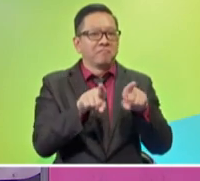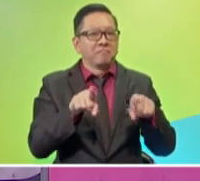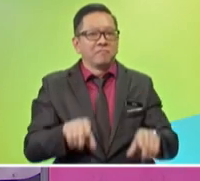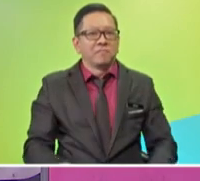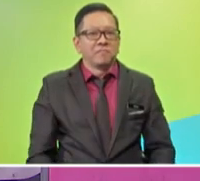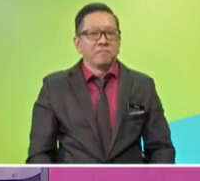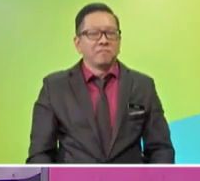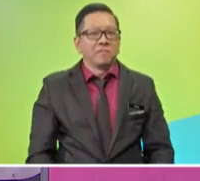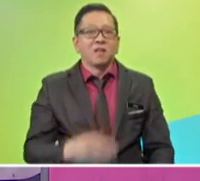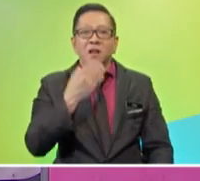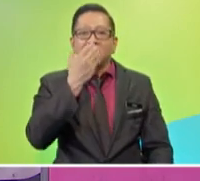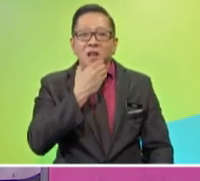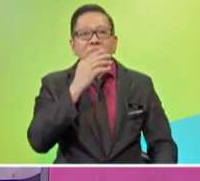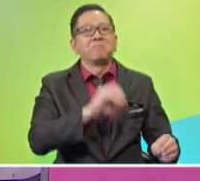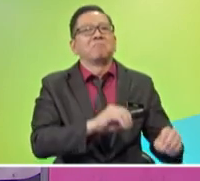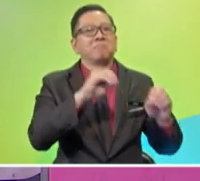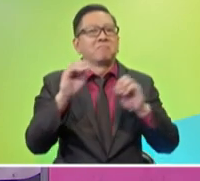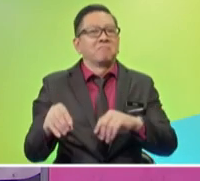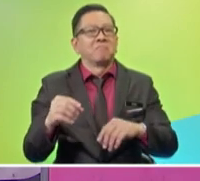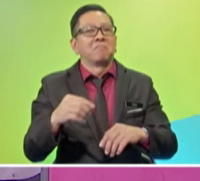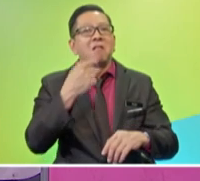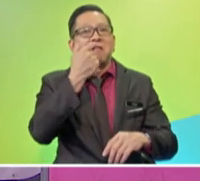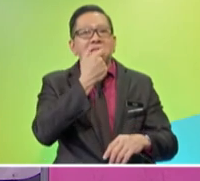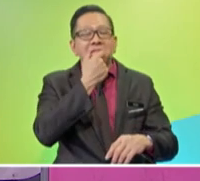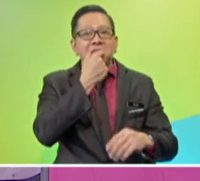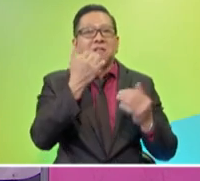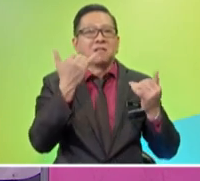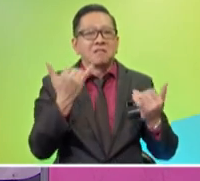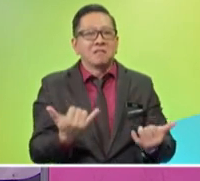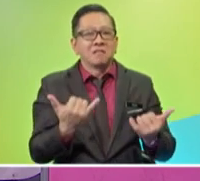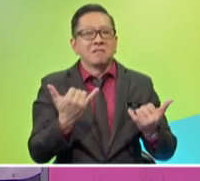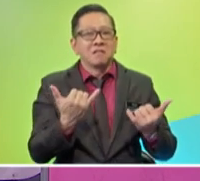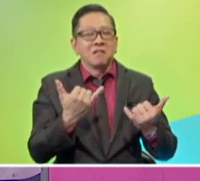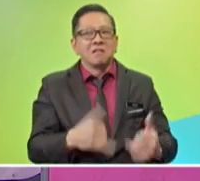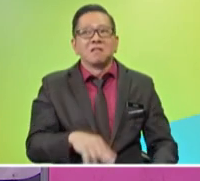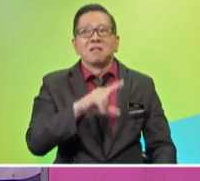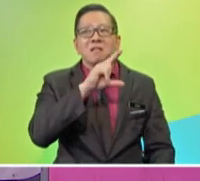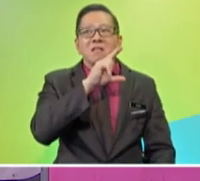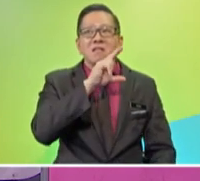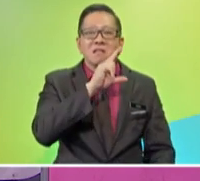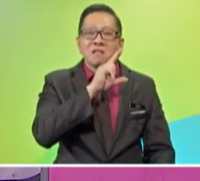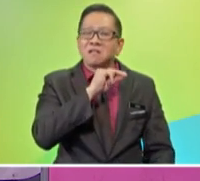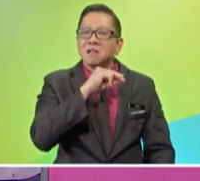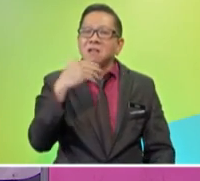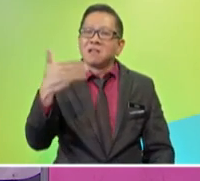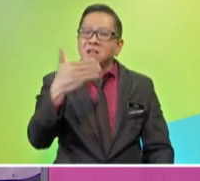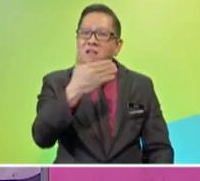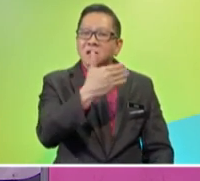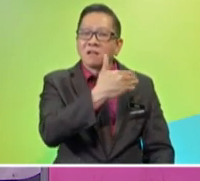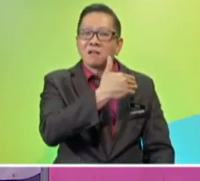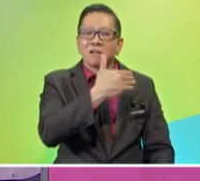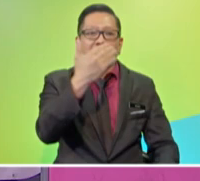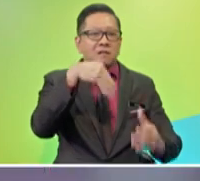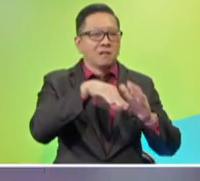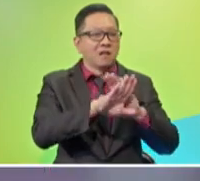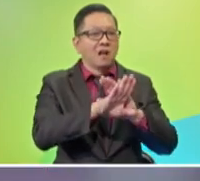daripada buah apple pergi ke biskut, sekarang ikan pula cikgu. Ikan pula. Baiklah, kita lihat Haris nak pindahkan ikan-ikan dia yang dah besar dalam botol